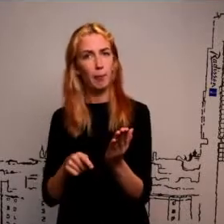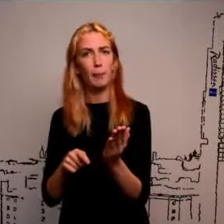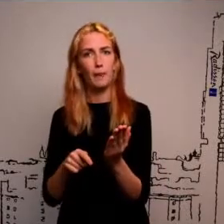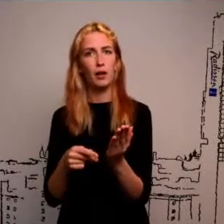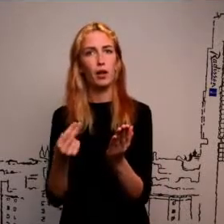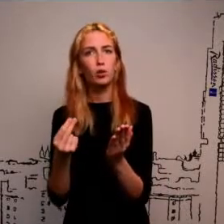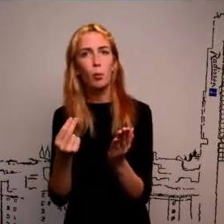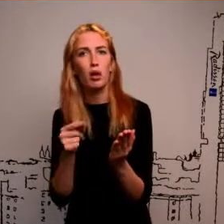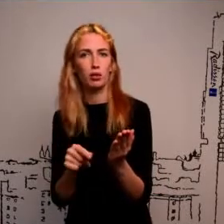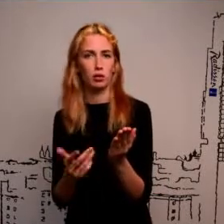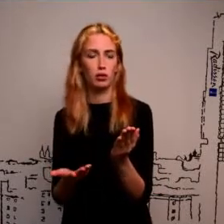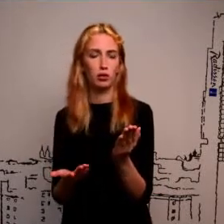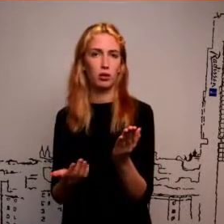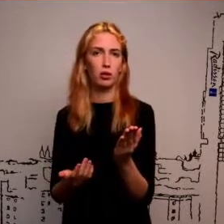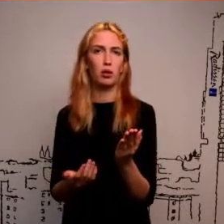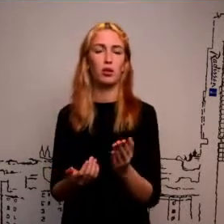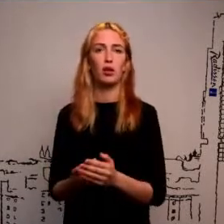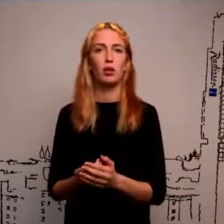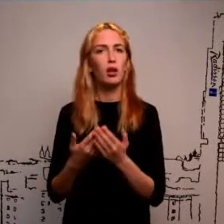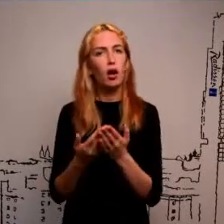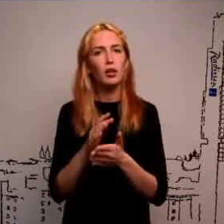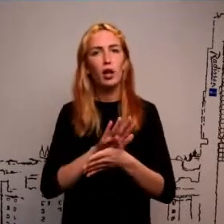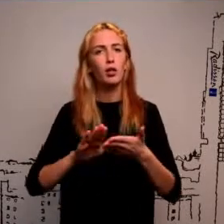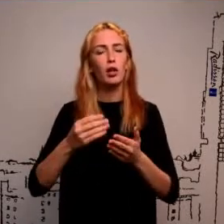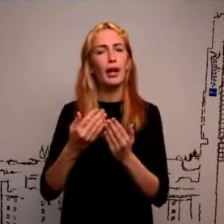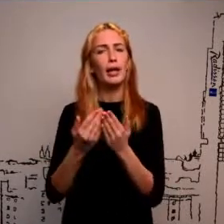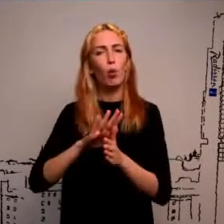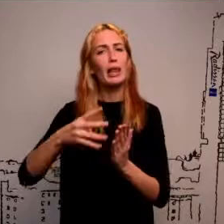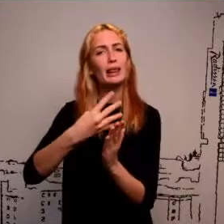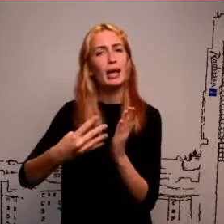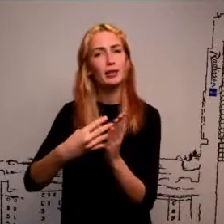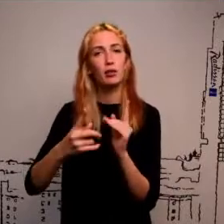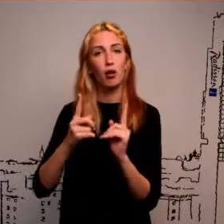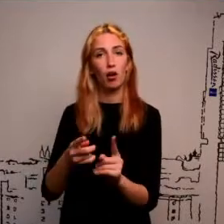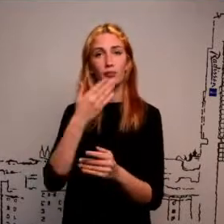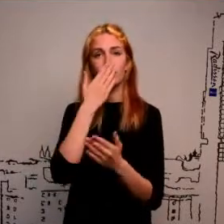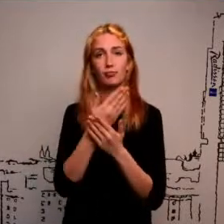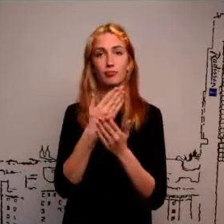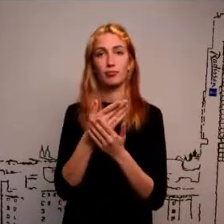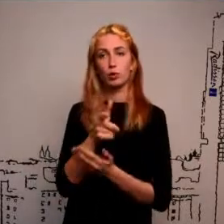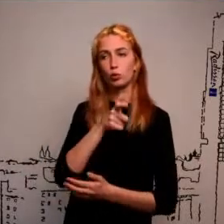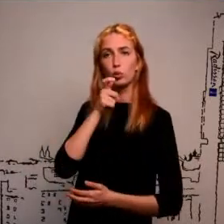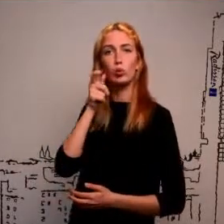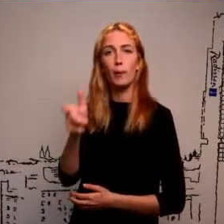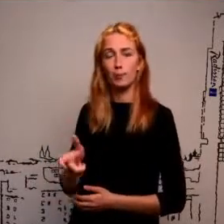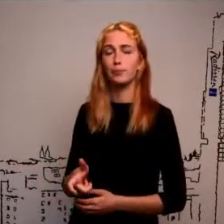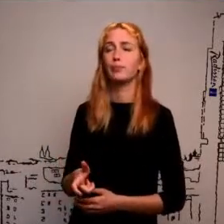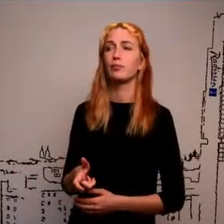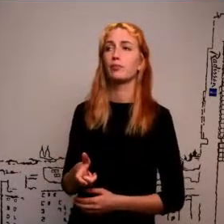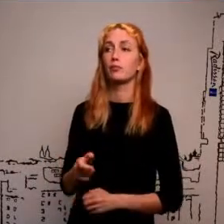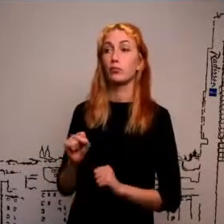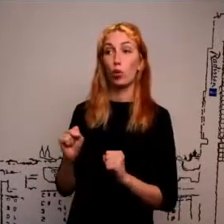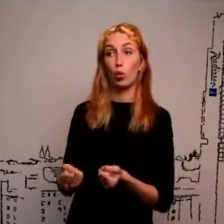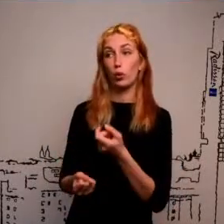summad. Ta ei pruugi välja lugeda teksti, aga tal on näiteks öeldud, et noh, kui